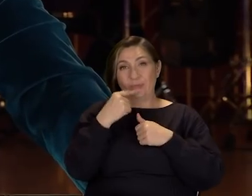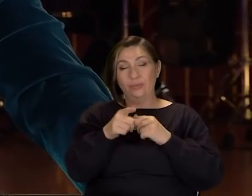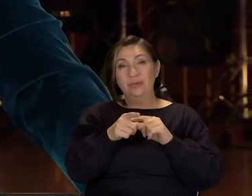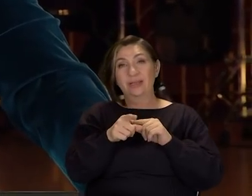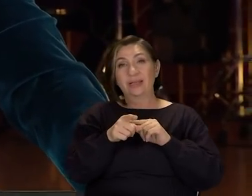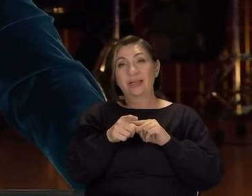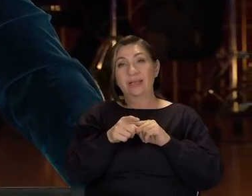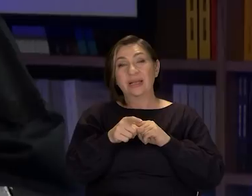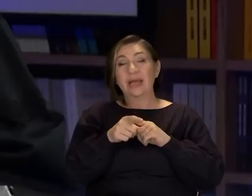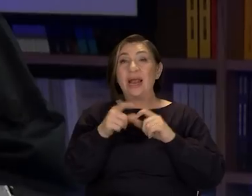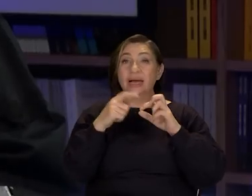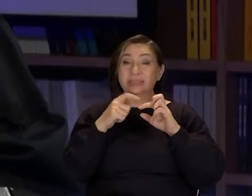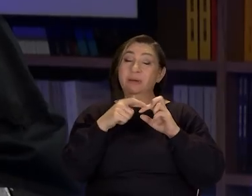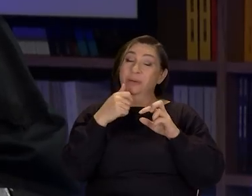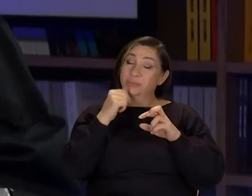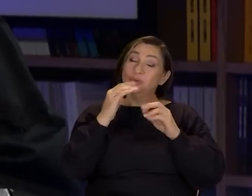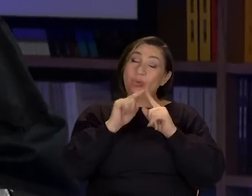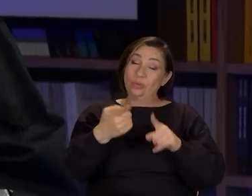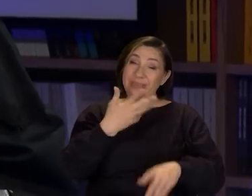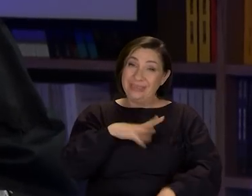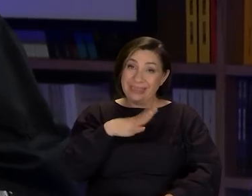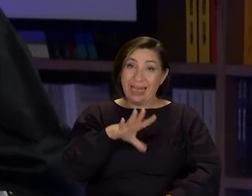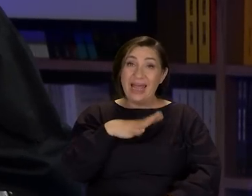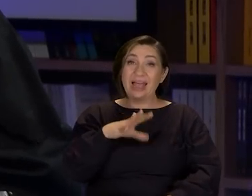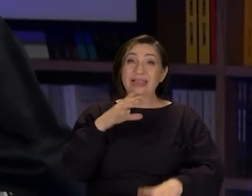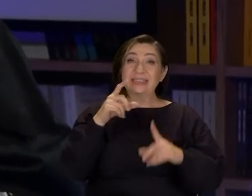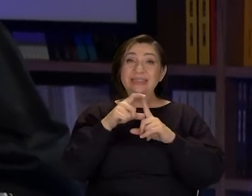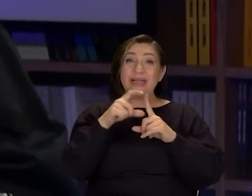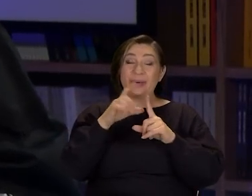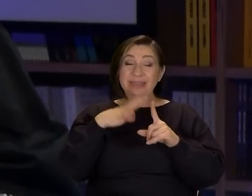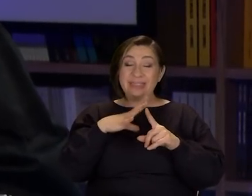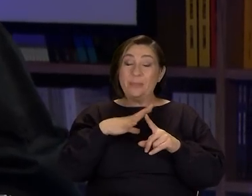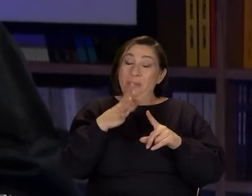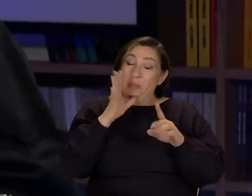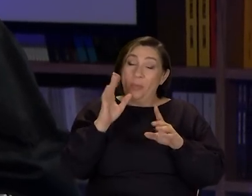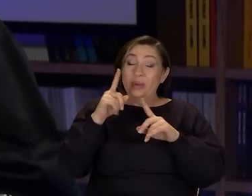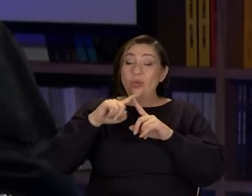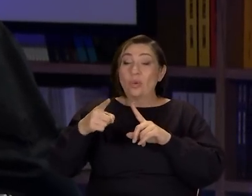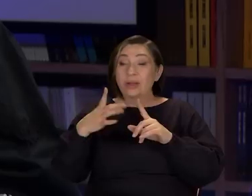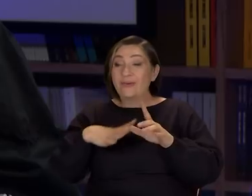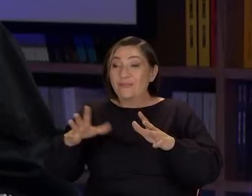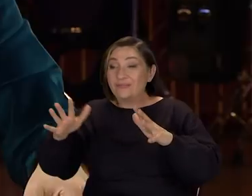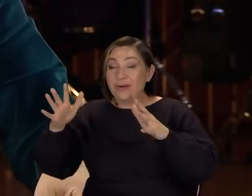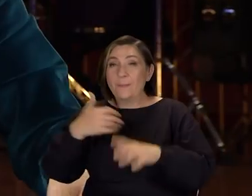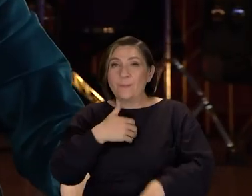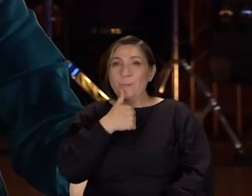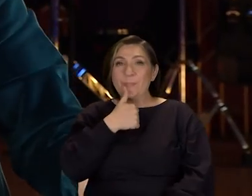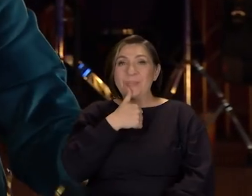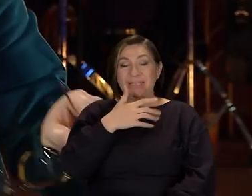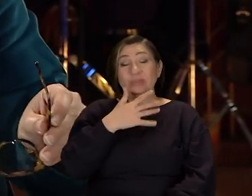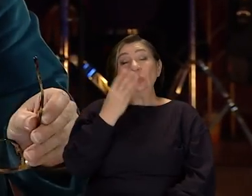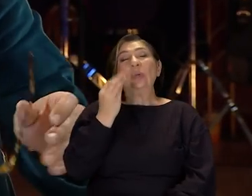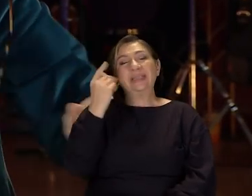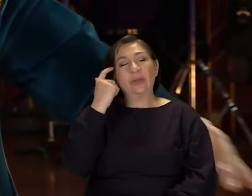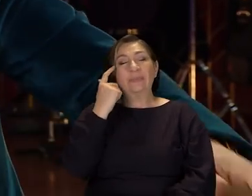mu Rasim abi istemiyor? Babam ister torun çok ister. İster mi? Yani damat ister mi çok bilmiyorum da torununa karşı bir isteği babanı var. Babanı çok iyi tanıyorum, damat